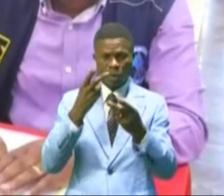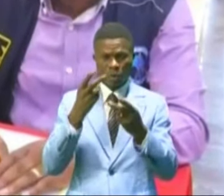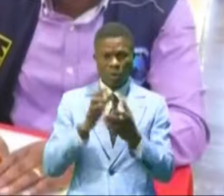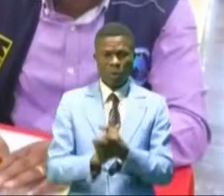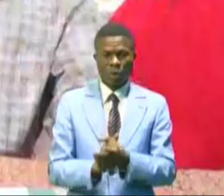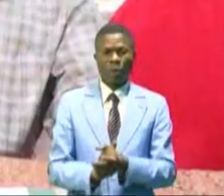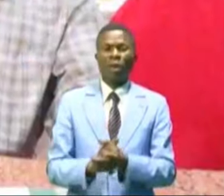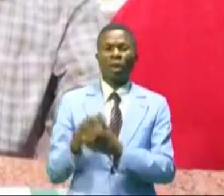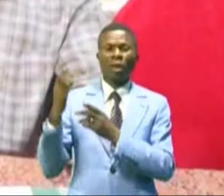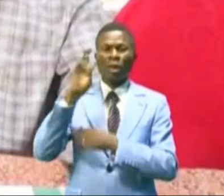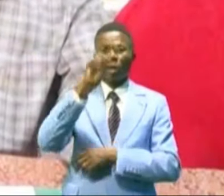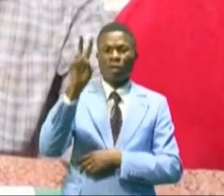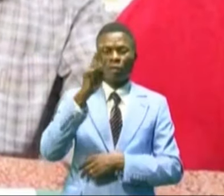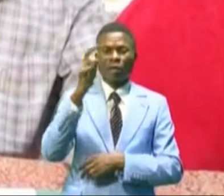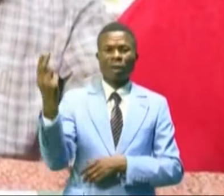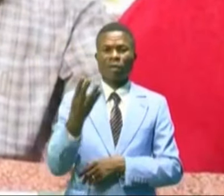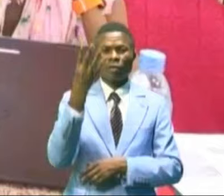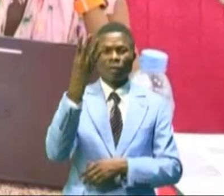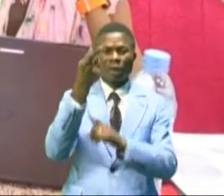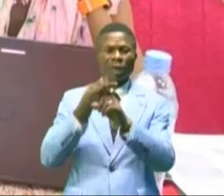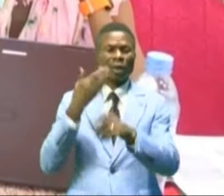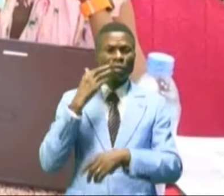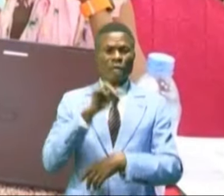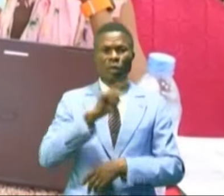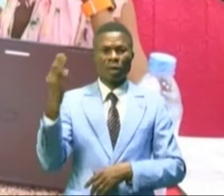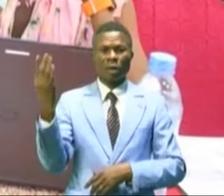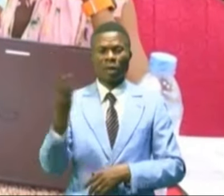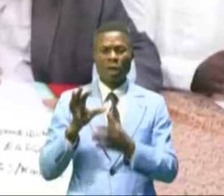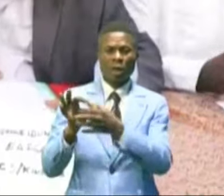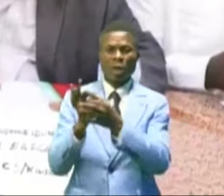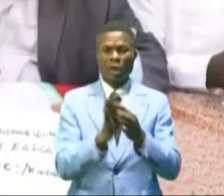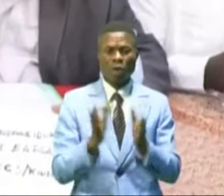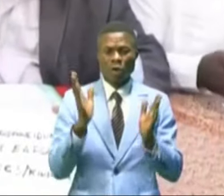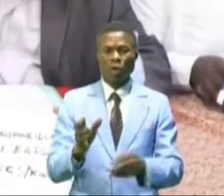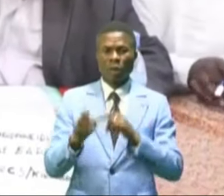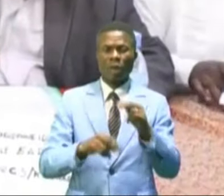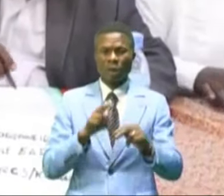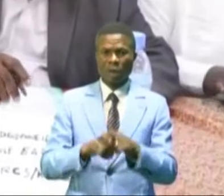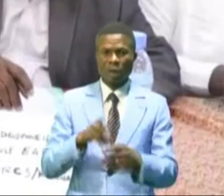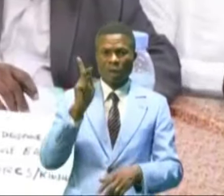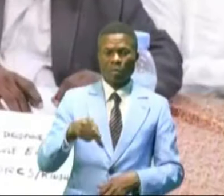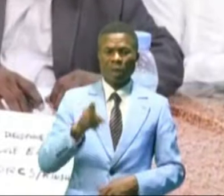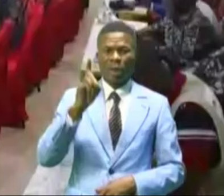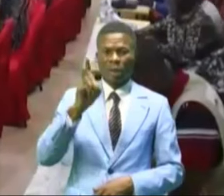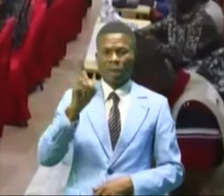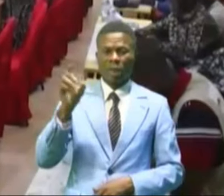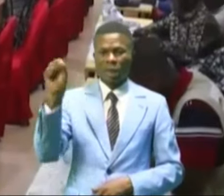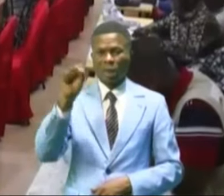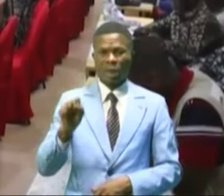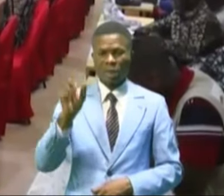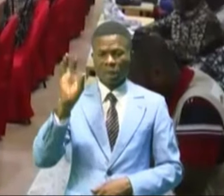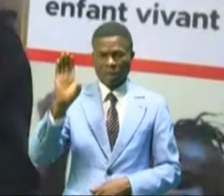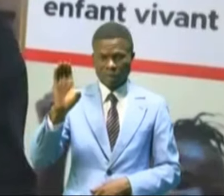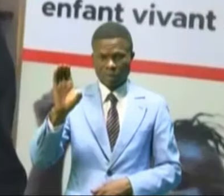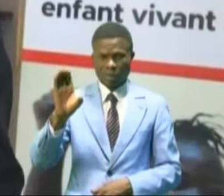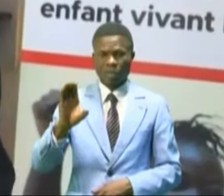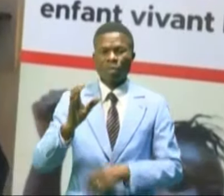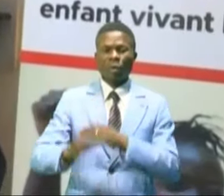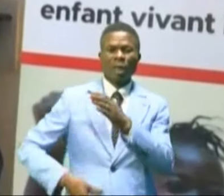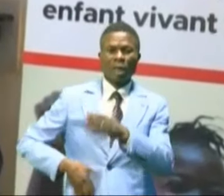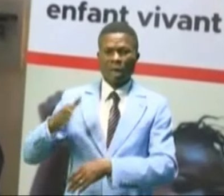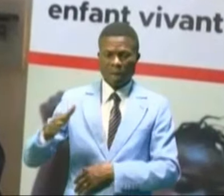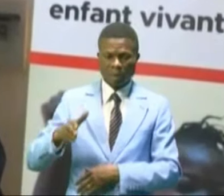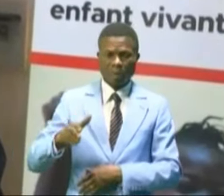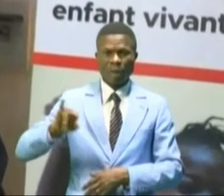ce vendredi 24 mai 2024 par le coordonnateur national du PDD-RCS, le professeur Abbé Jean Bosco